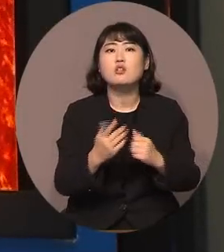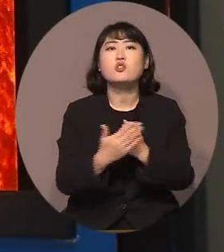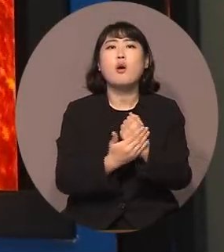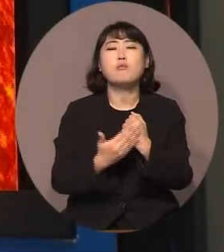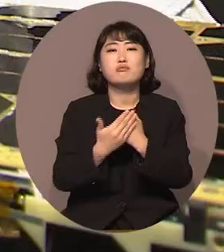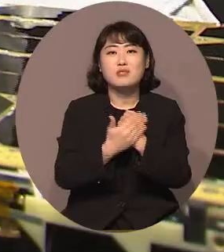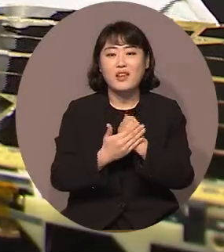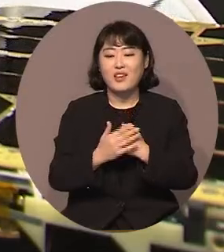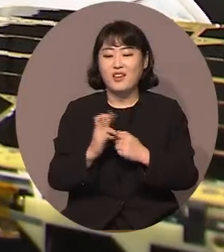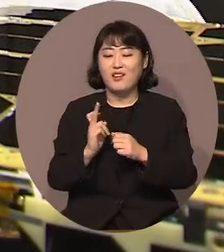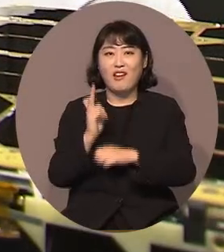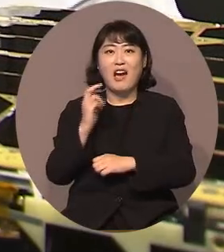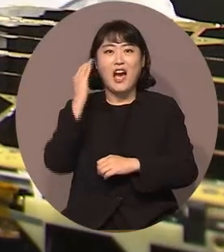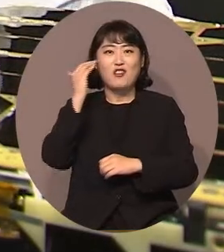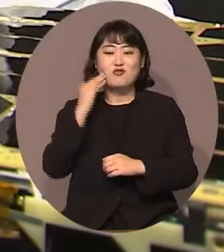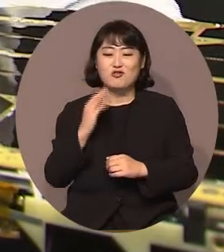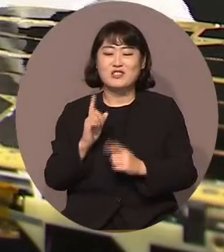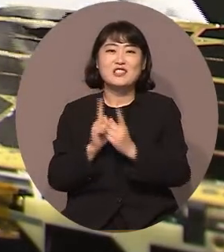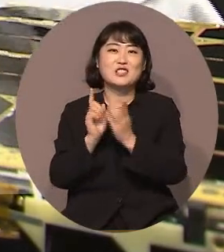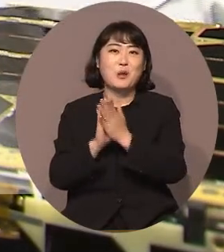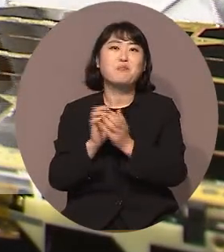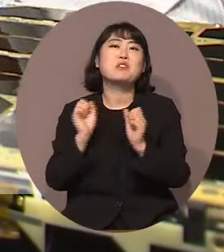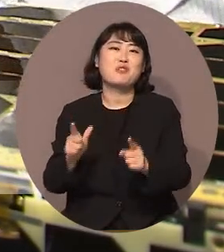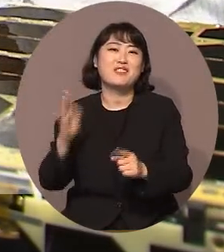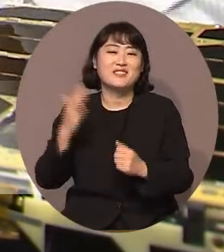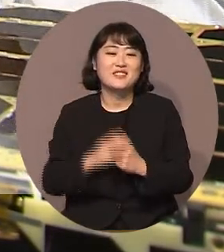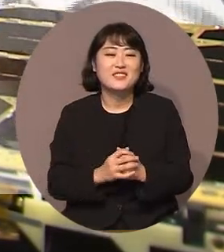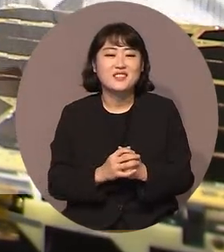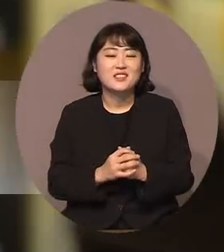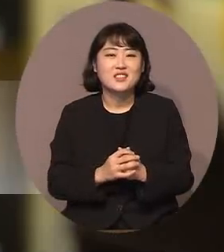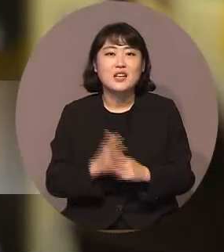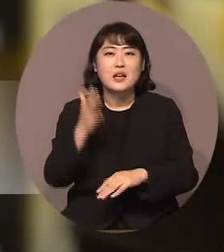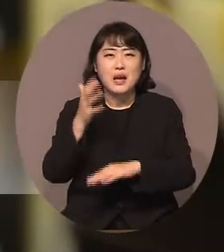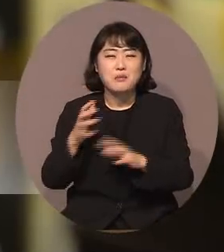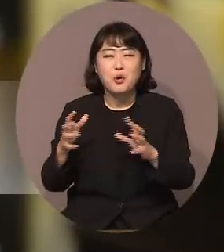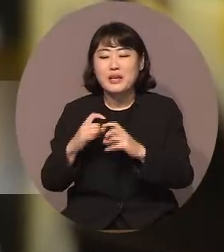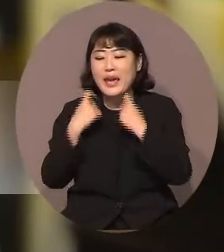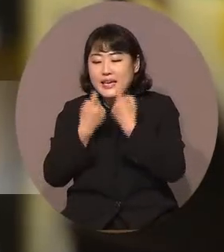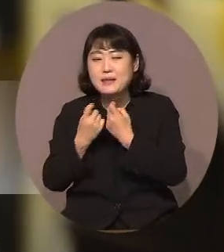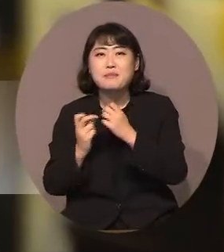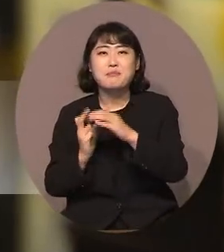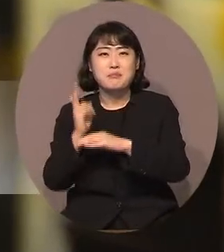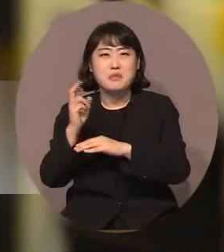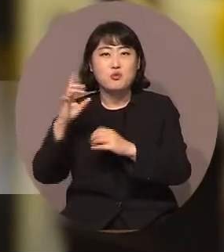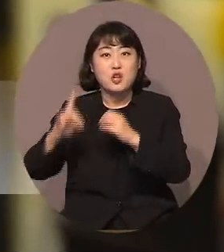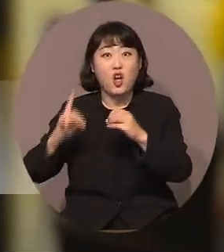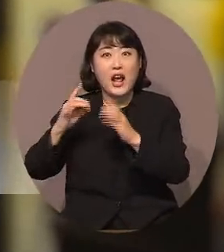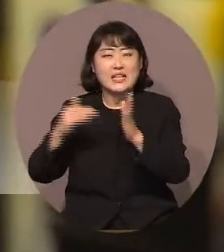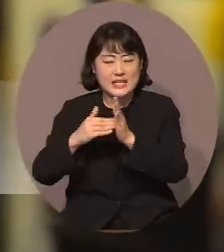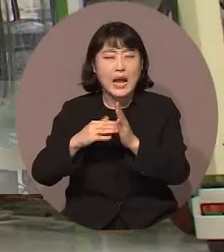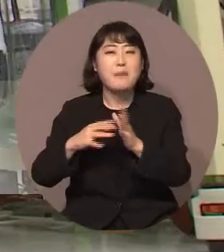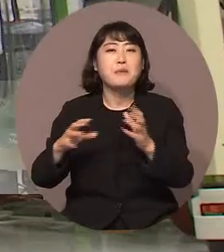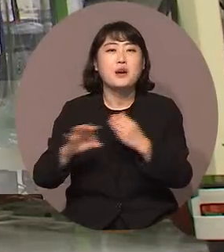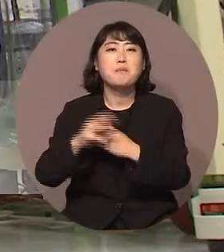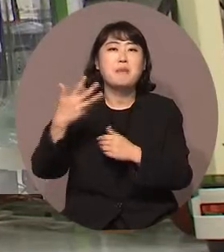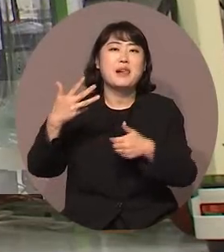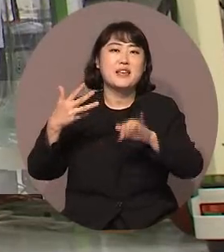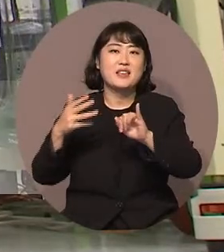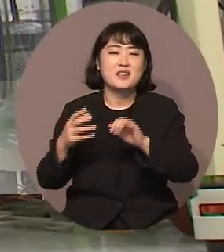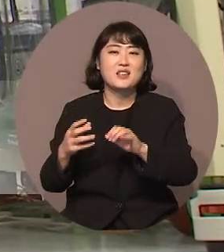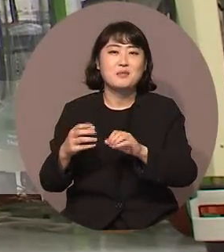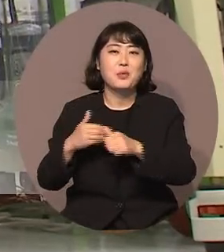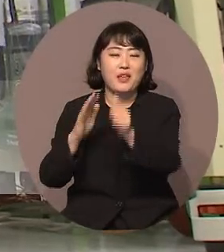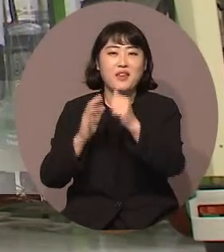됐습니다. 여기에 민간 기업이 만든 위성 3기까지 모두 8기가 누리호 3차 발사에 동행합니다.